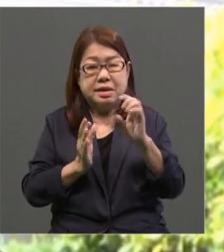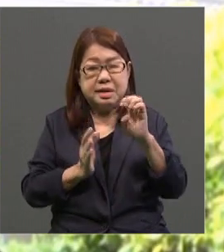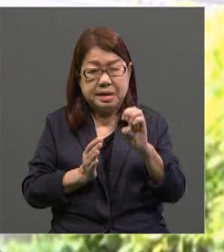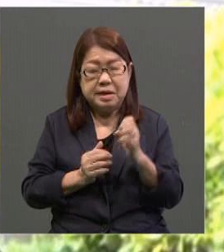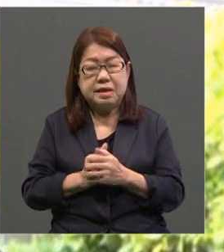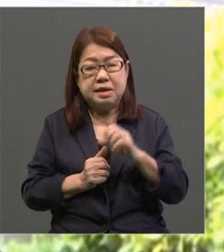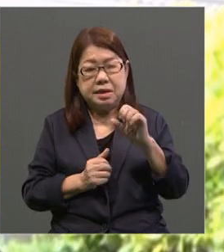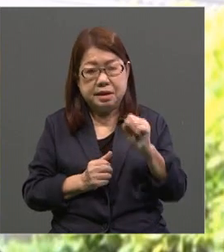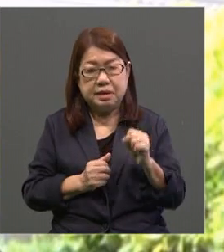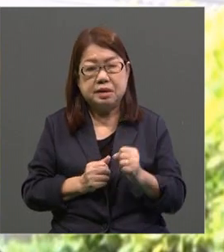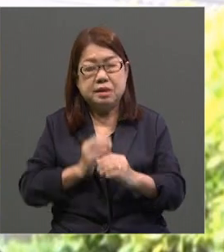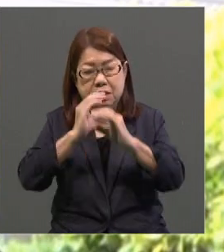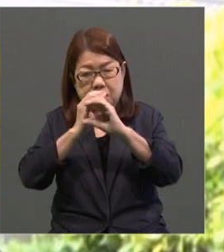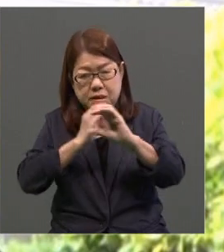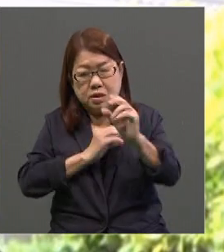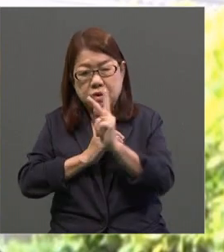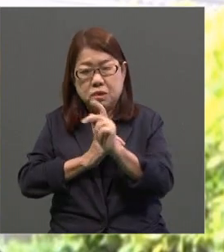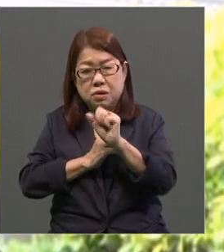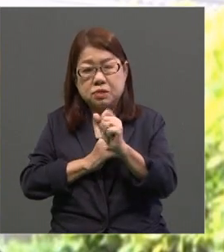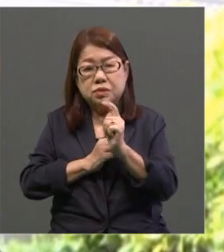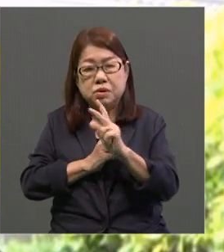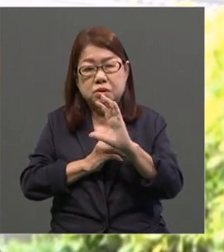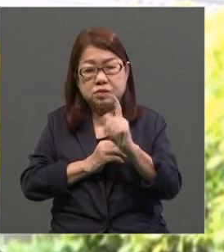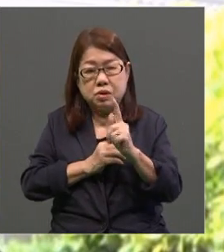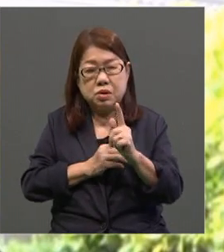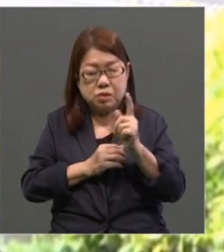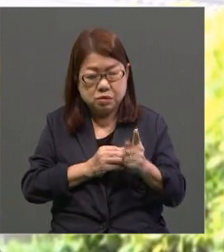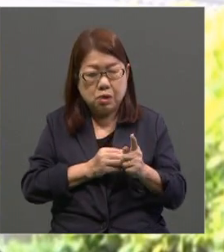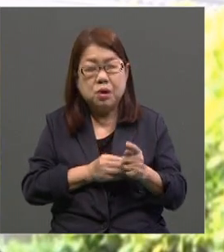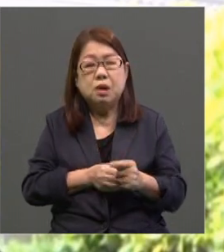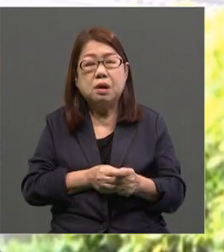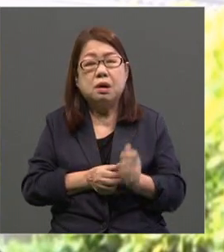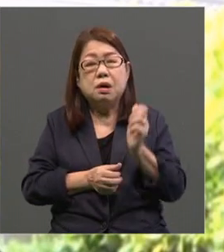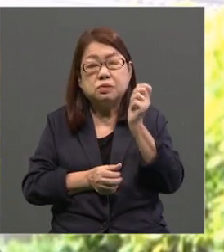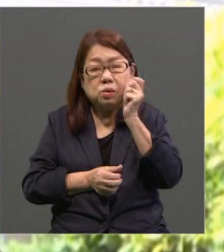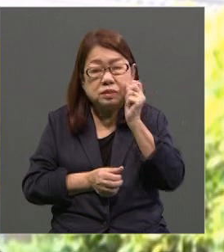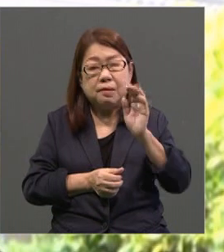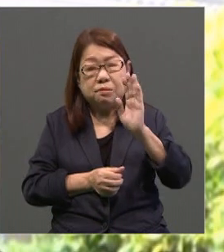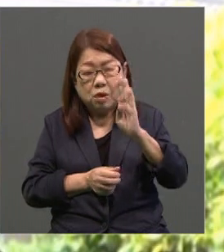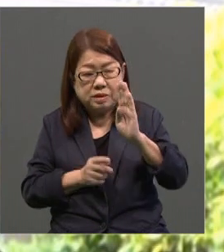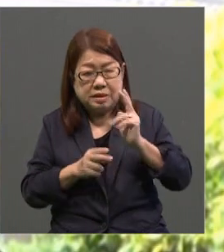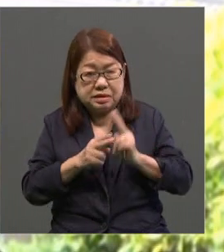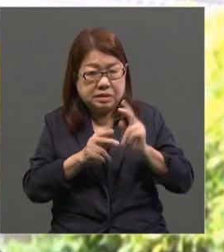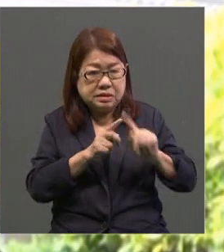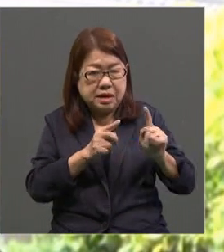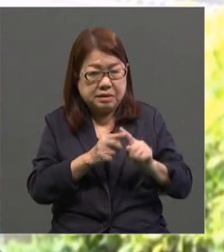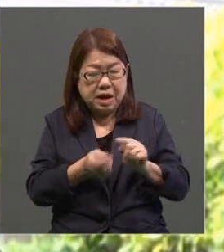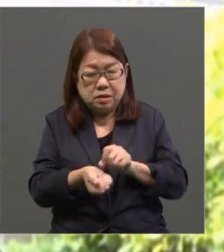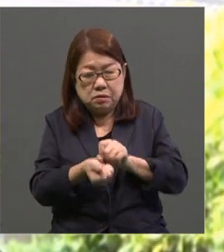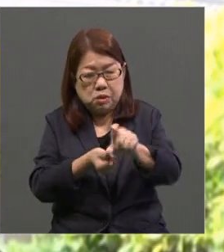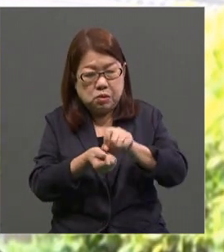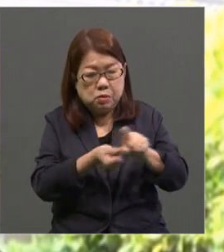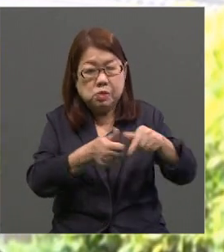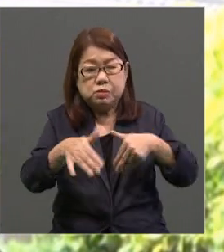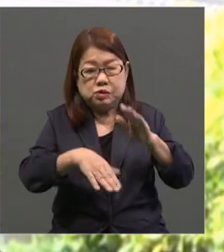ได้ส่งข้อความเตือนประชาชนผ่านเอสเอ็มเอสของค่ายมือถือทุกค่ายสำหรับในพรก.ฉบับที่2ที่เรียกว่าอา